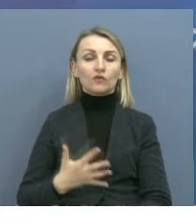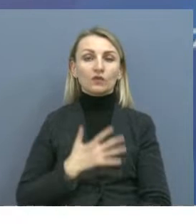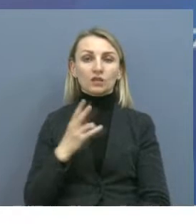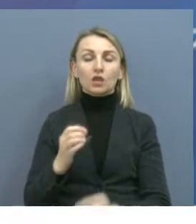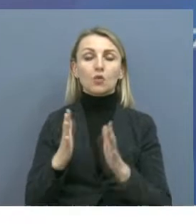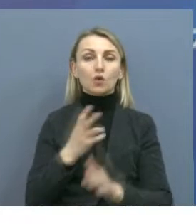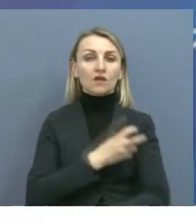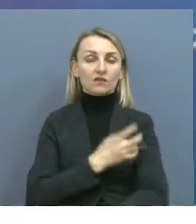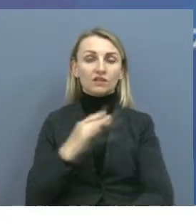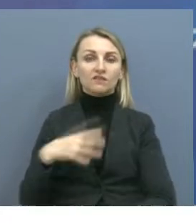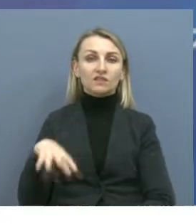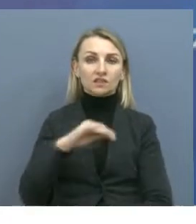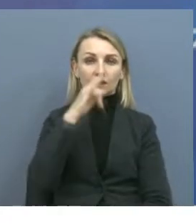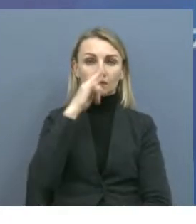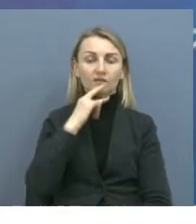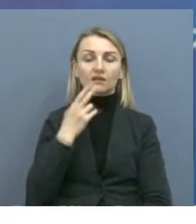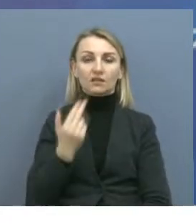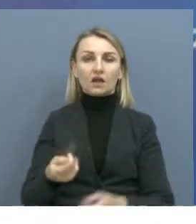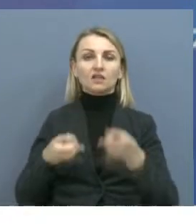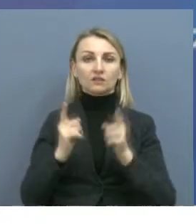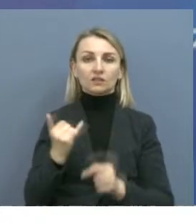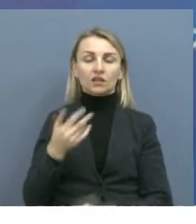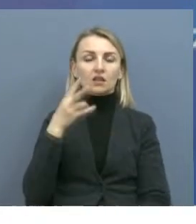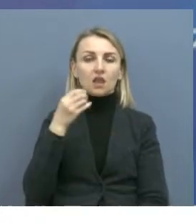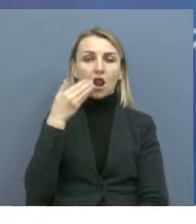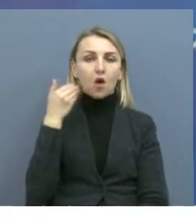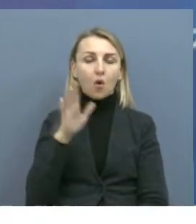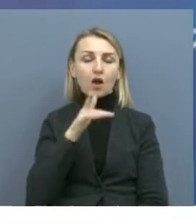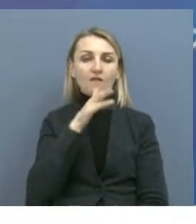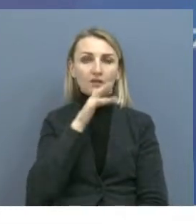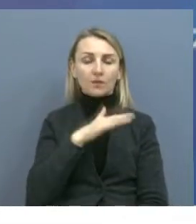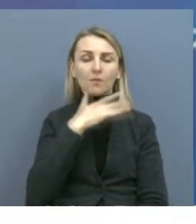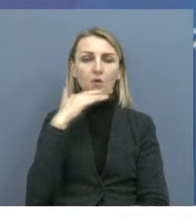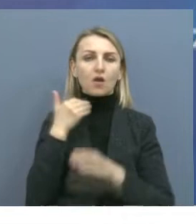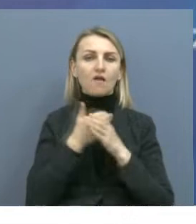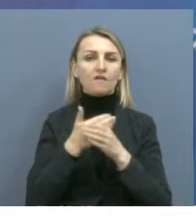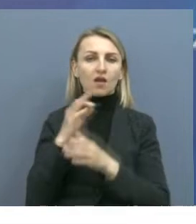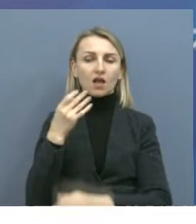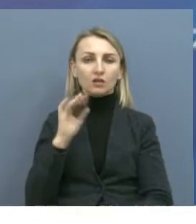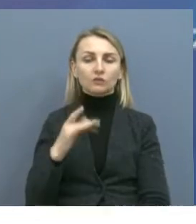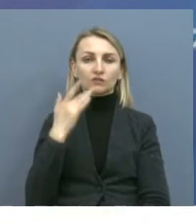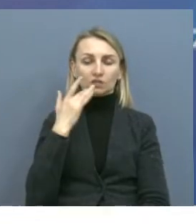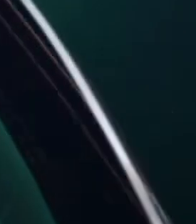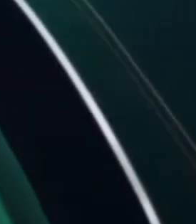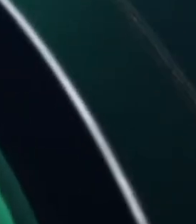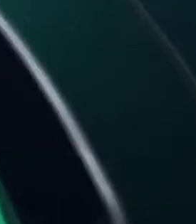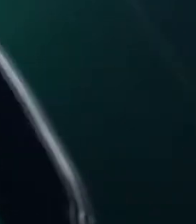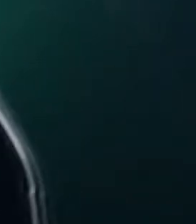всех казахстанцев. Да, действительно, сейчас нелегкое время. Сотни волонтеров и меценатов оказывают помощь.